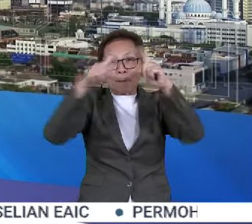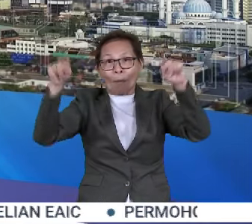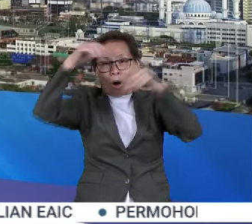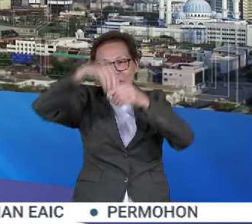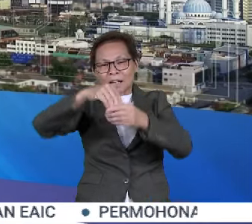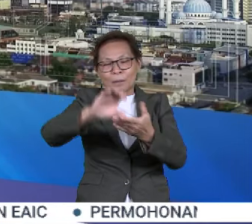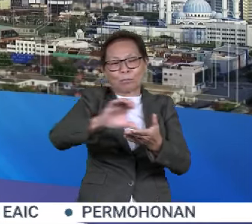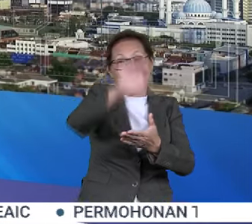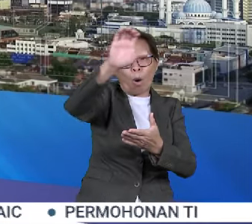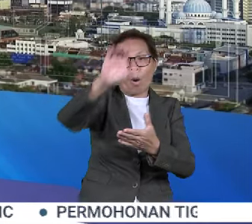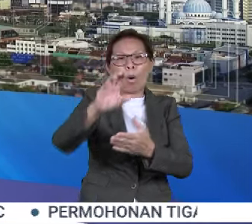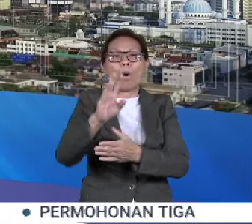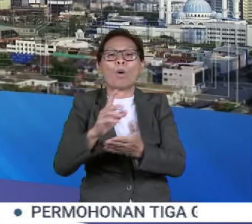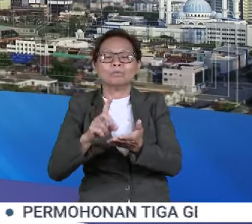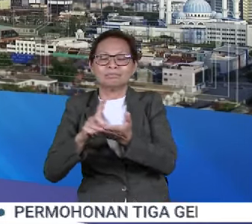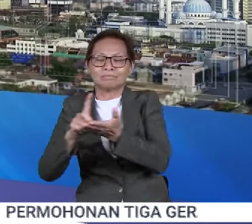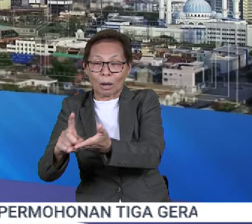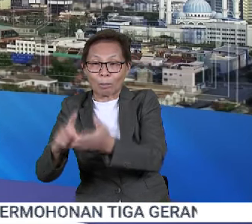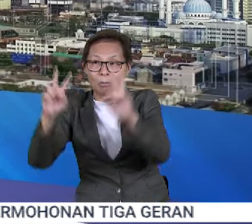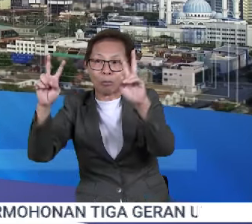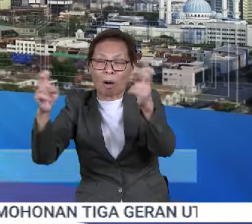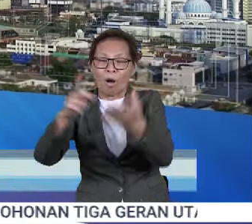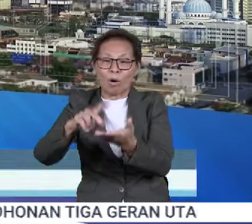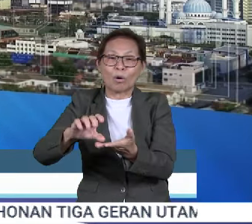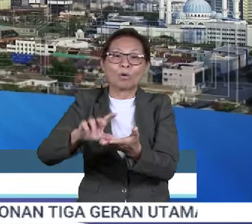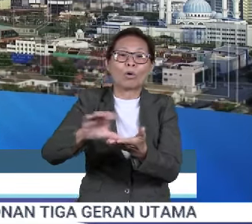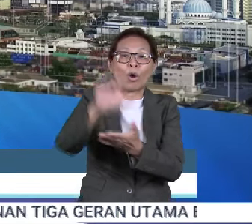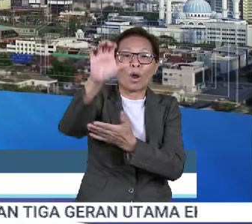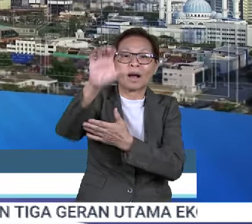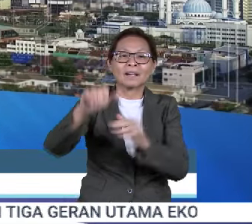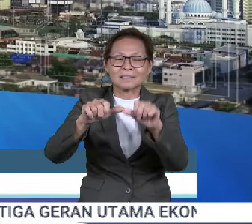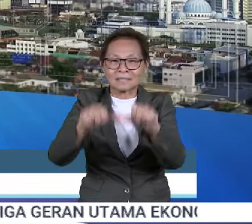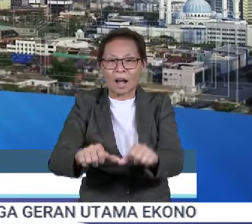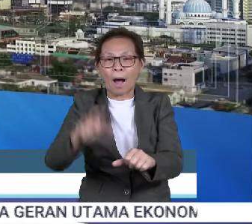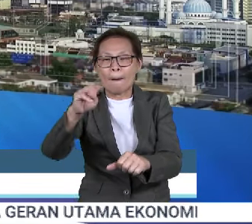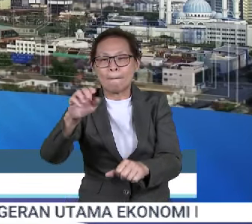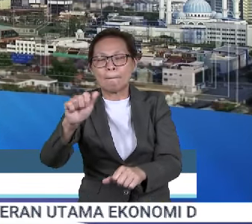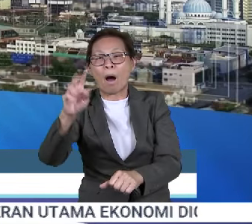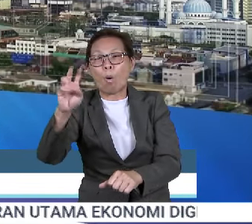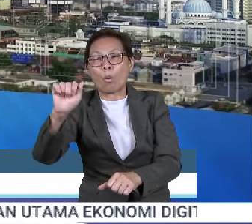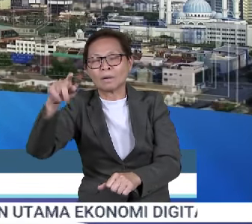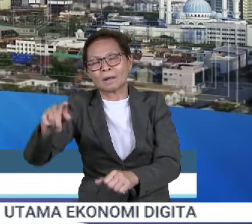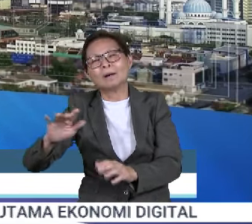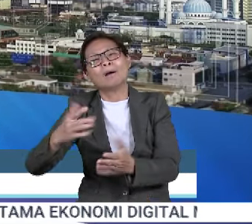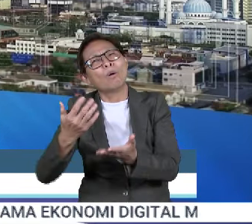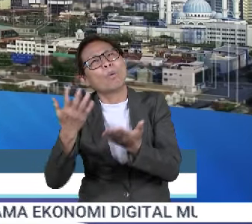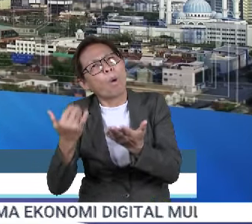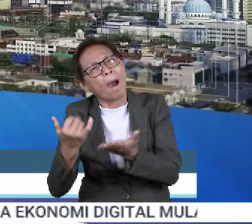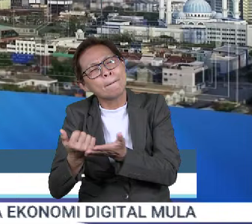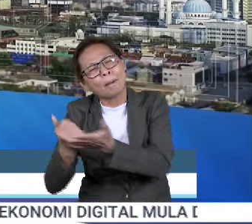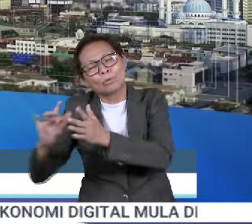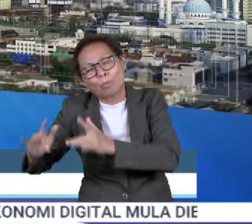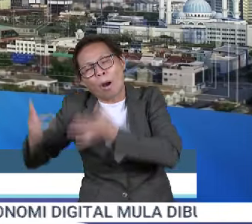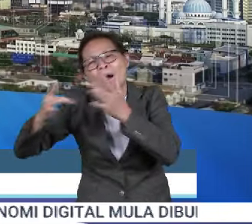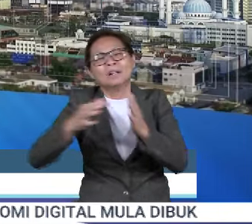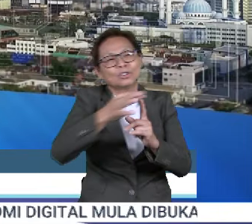kampus berkonsepkan wakaf. Ia dikenali sebagai kolej kediaman Mawardah. Matlamat utamanya membantu kurangkan beban pelajar, terutama hasnaf